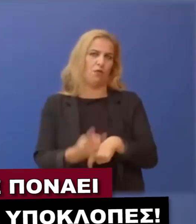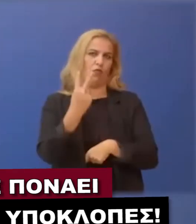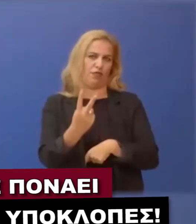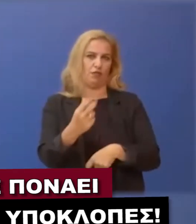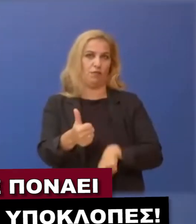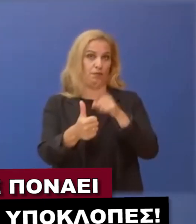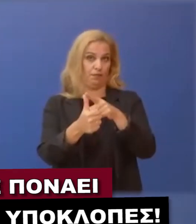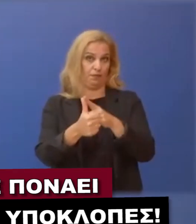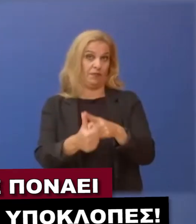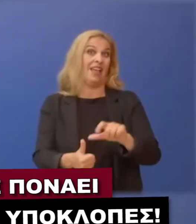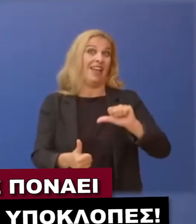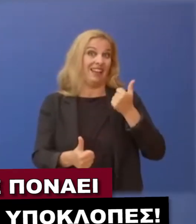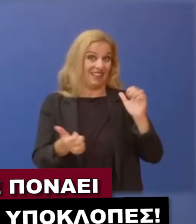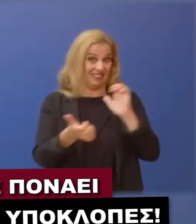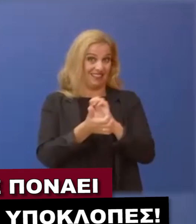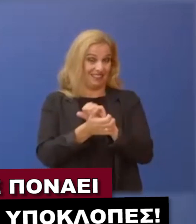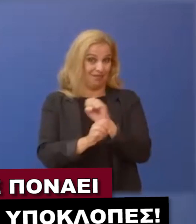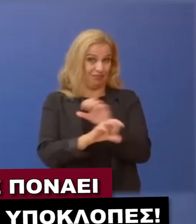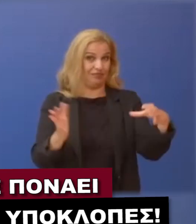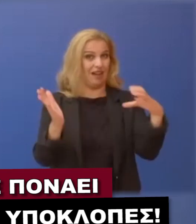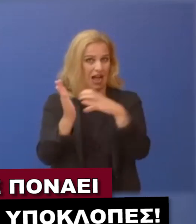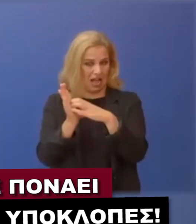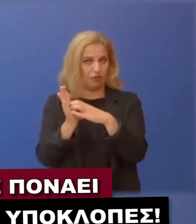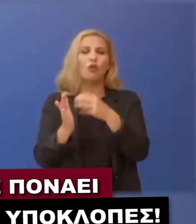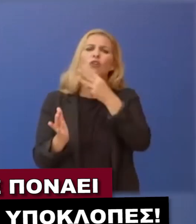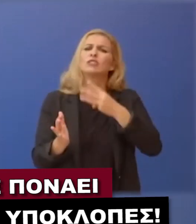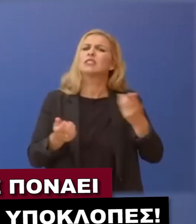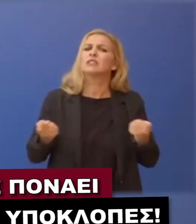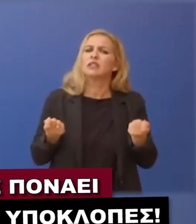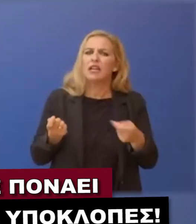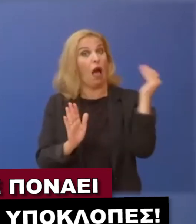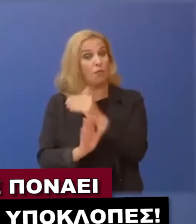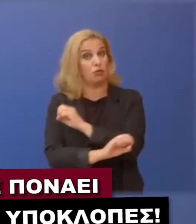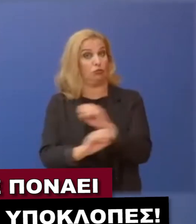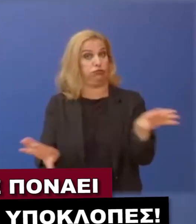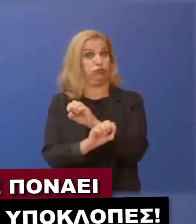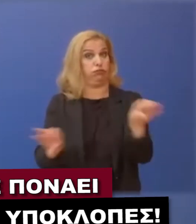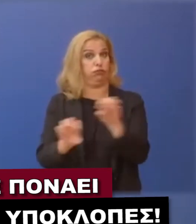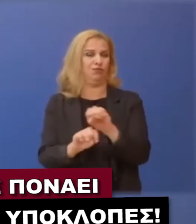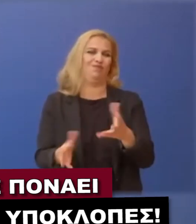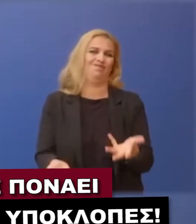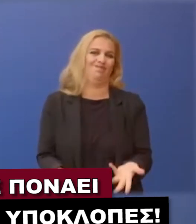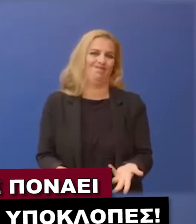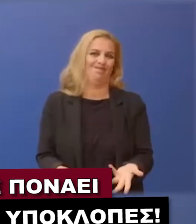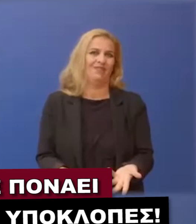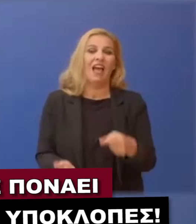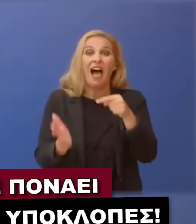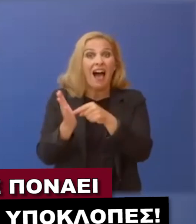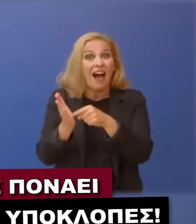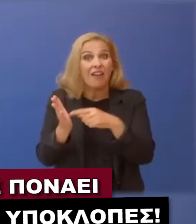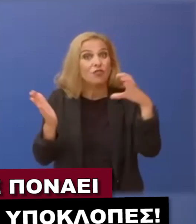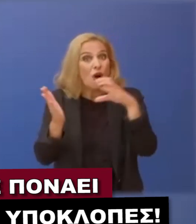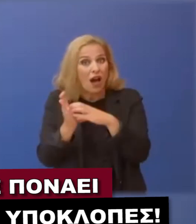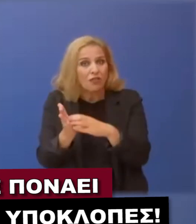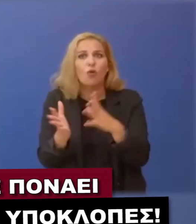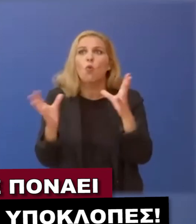προσδώσουν κοσμοϊστορικές πολιτικές διαστάσεις σε ένα άρθρο γνώμης που δημοσιεύθηκε στους New York Times. Το κάνουν για ένα άρθρο γνώμης, freelance